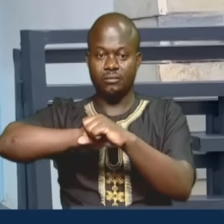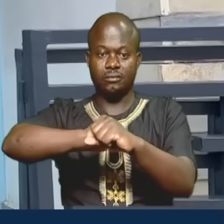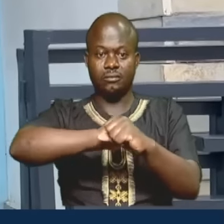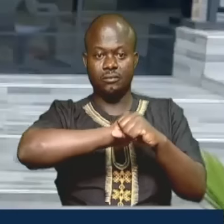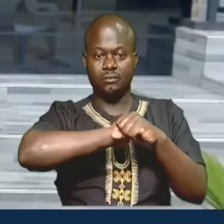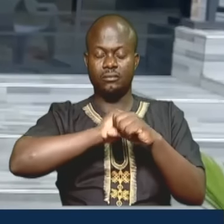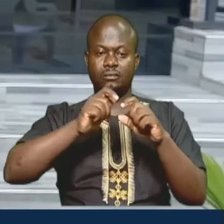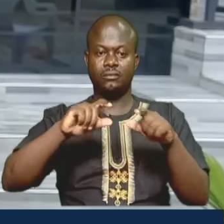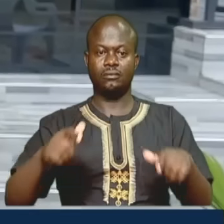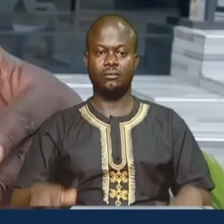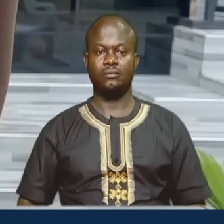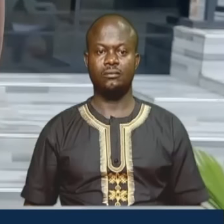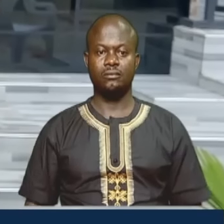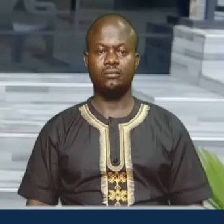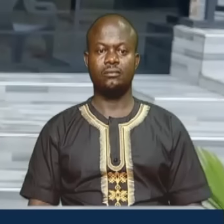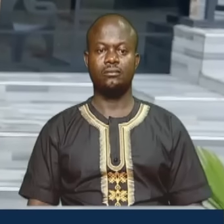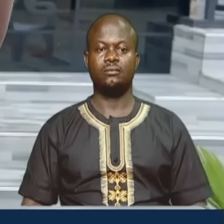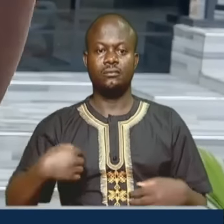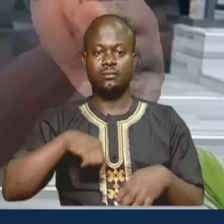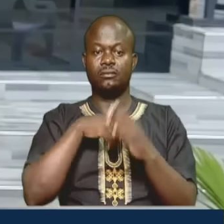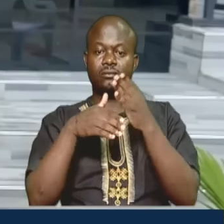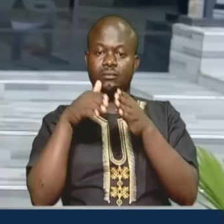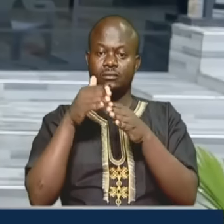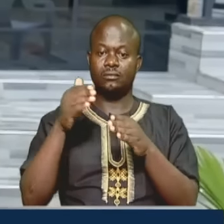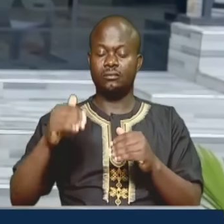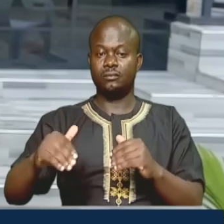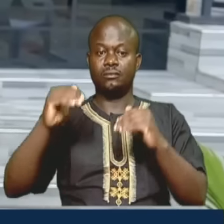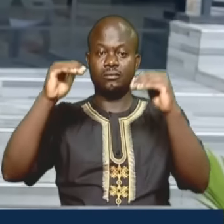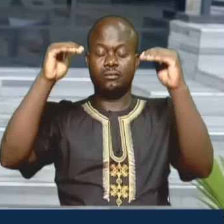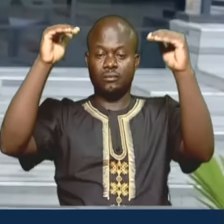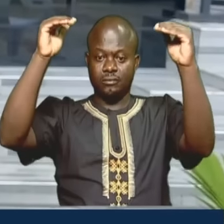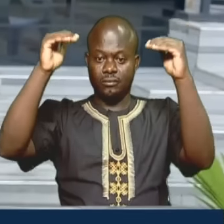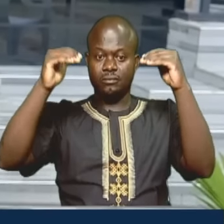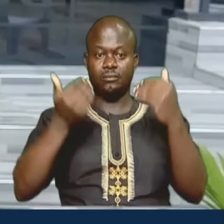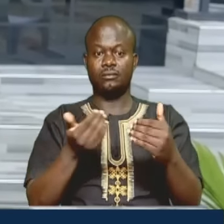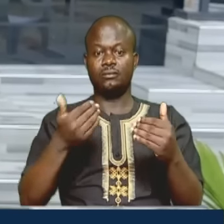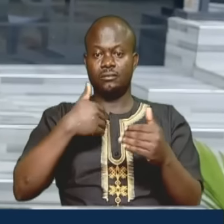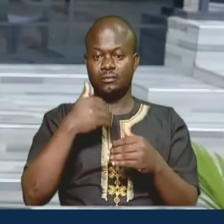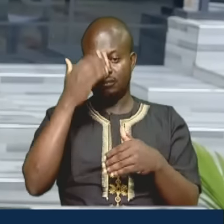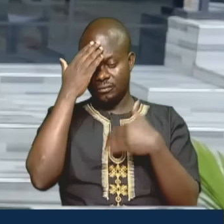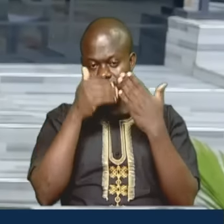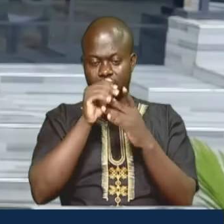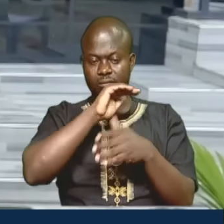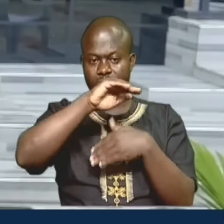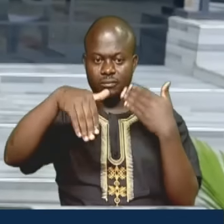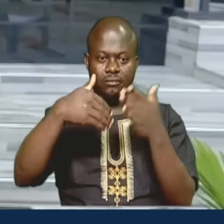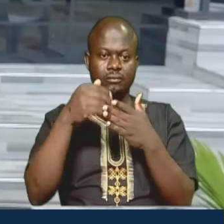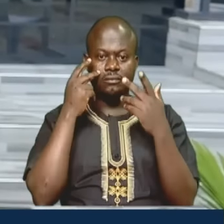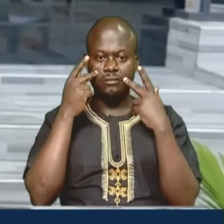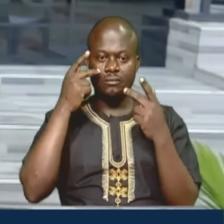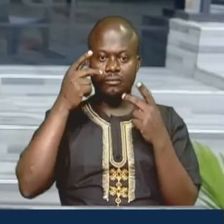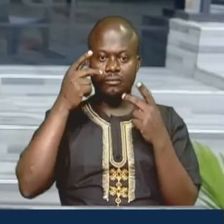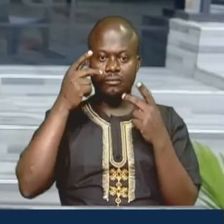ubutaka nubaka amapartema nkurikije abana mfite kugira ngo buri wese abone apartema ye